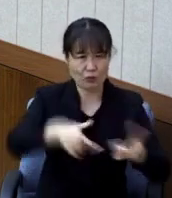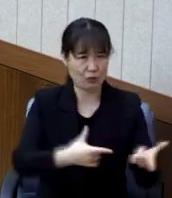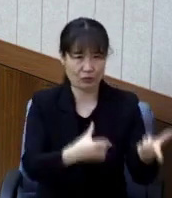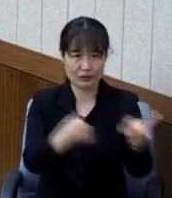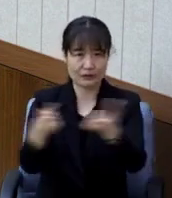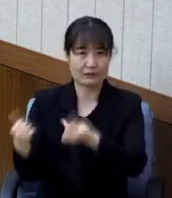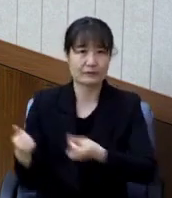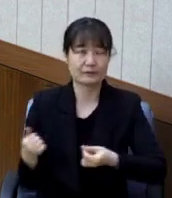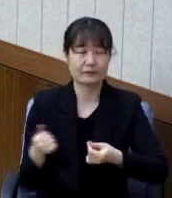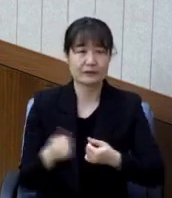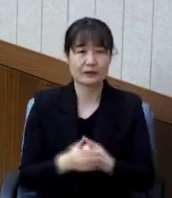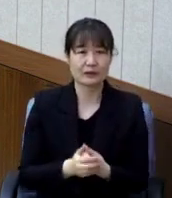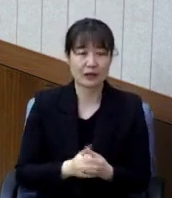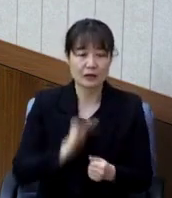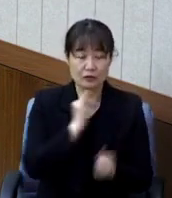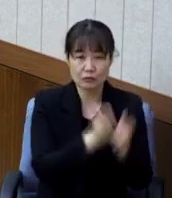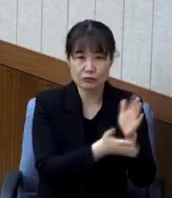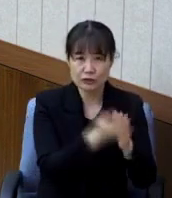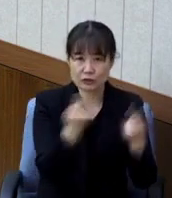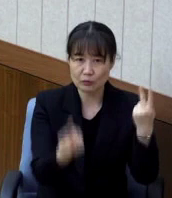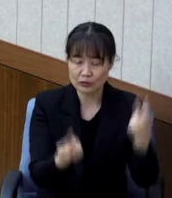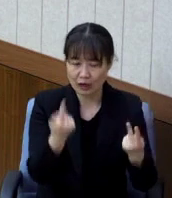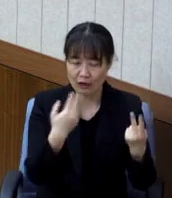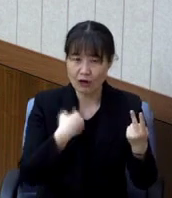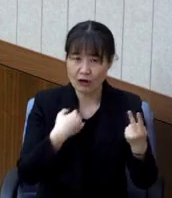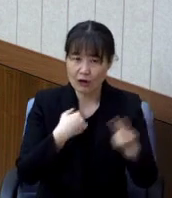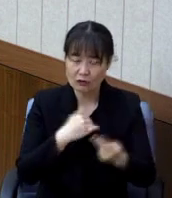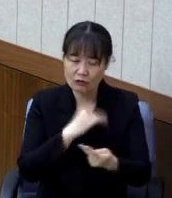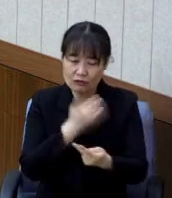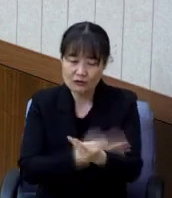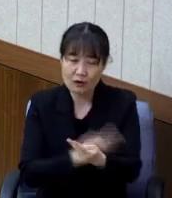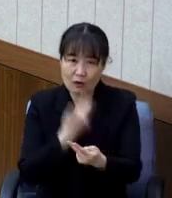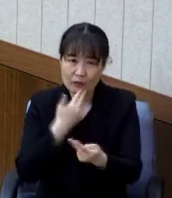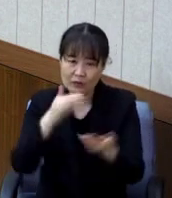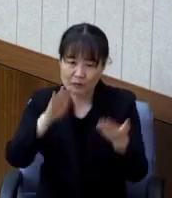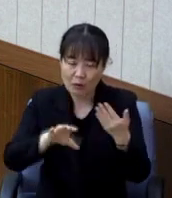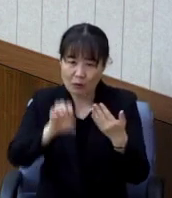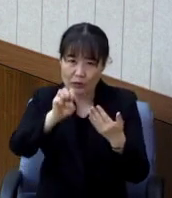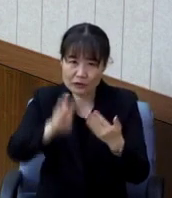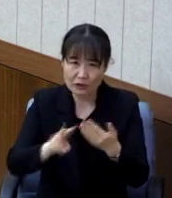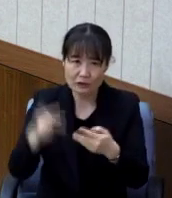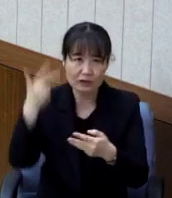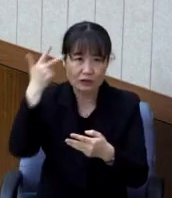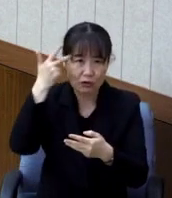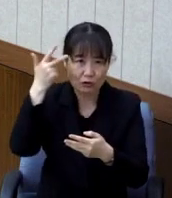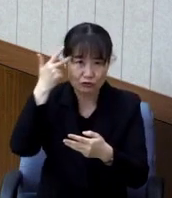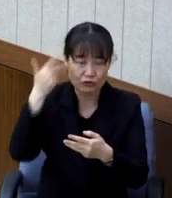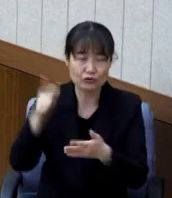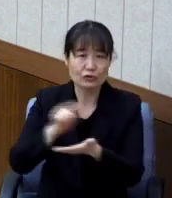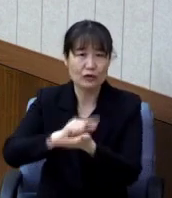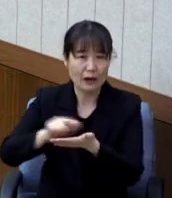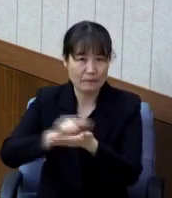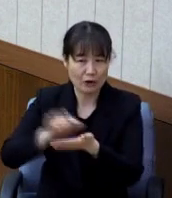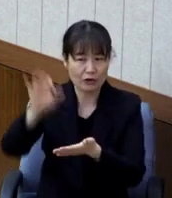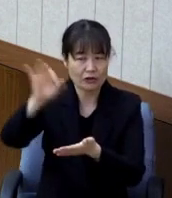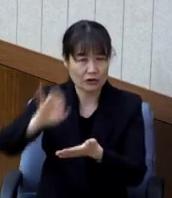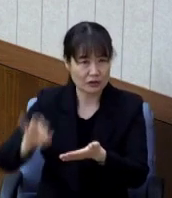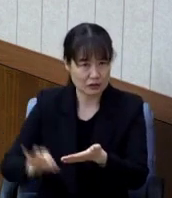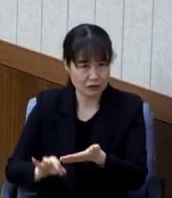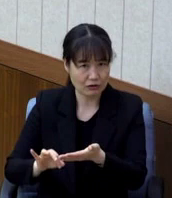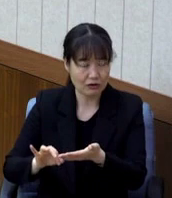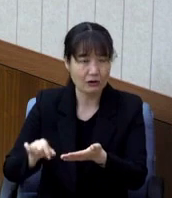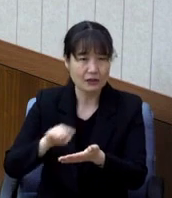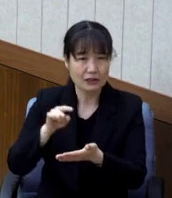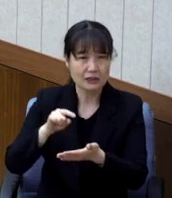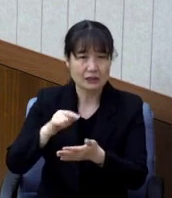문제였습니다. 우리 시보다 재정 자립도가 낮은 포천시, 여주시, 동두천시, 양평, 가평, 연천군이